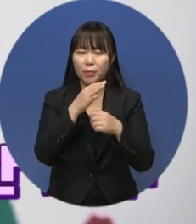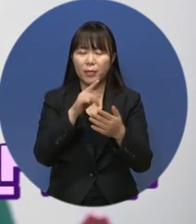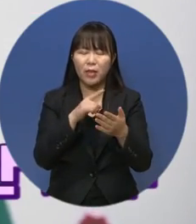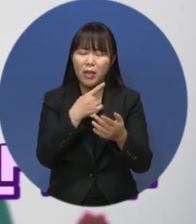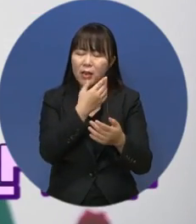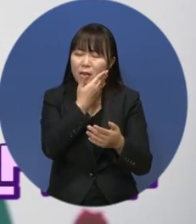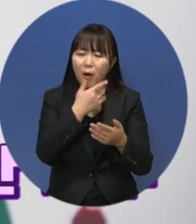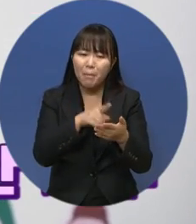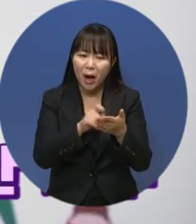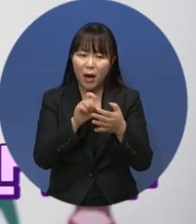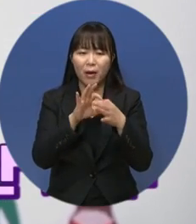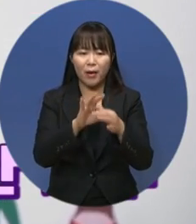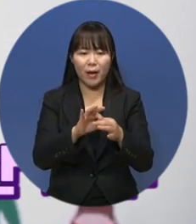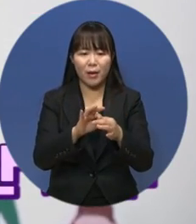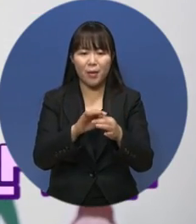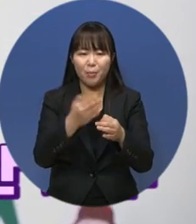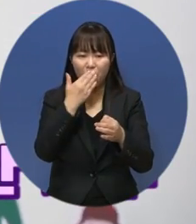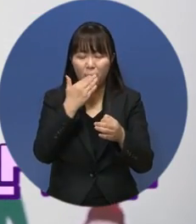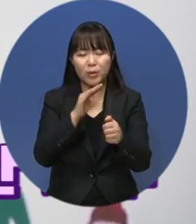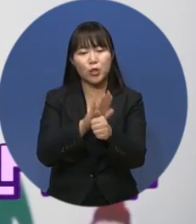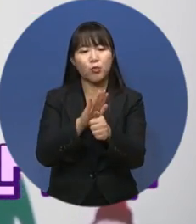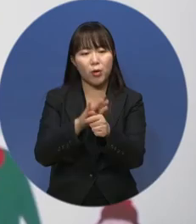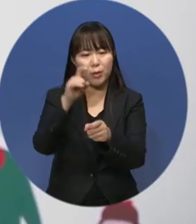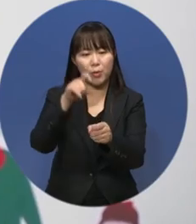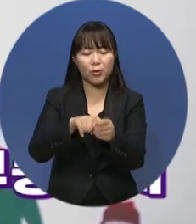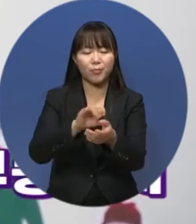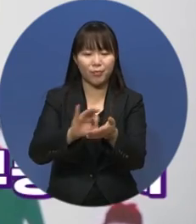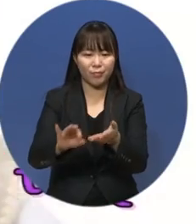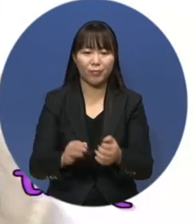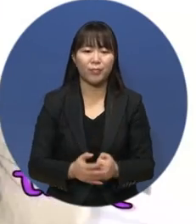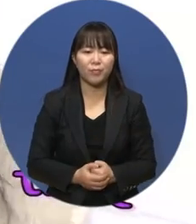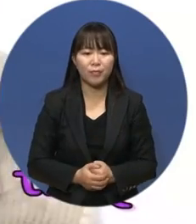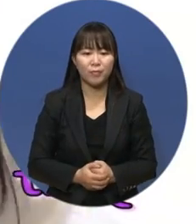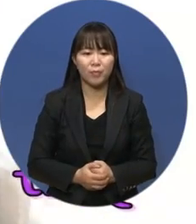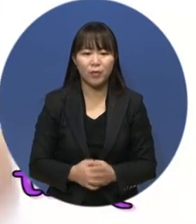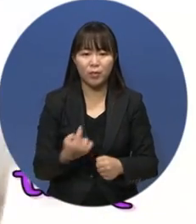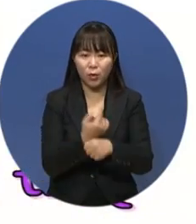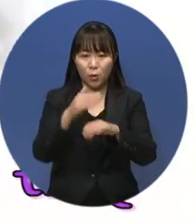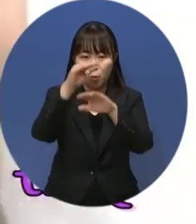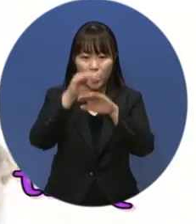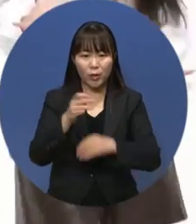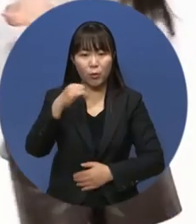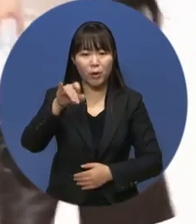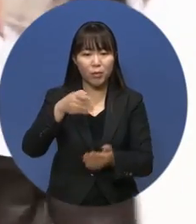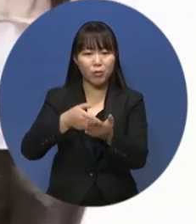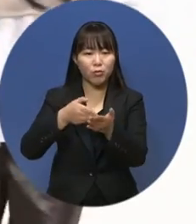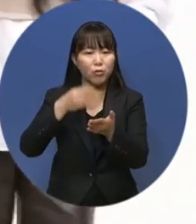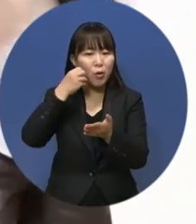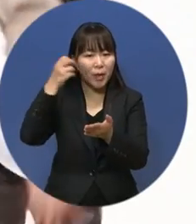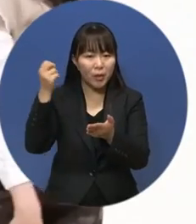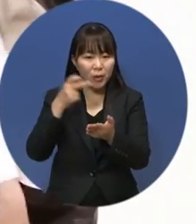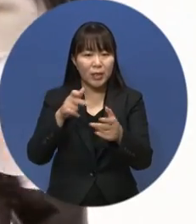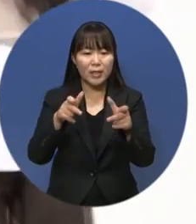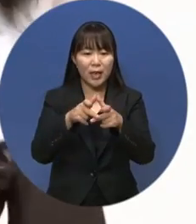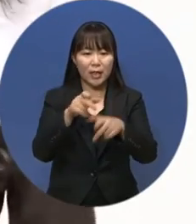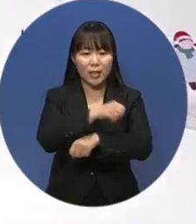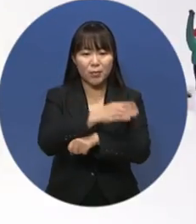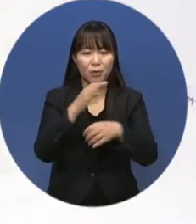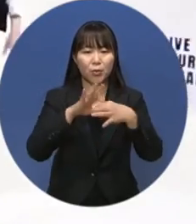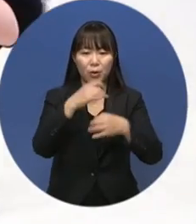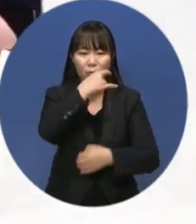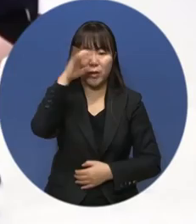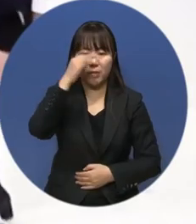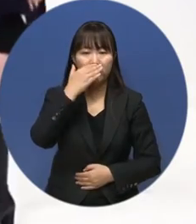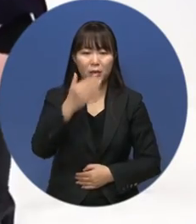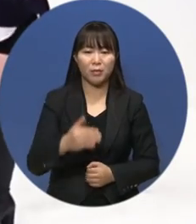을 위한 식량 등을 지원하는 데 사용할 계획입니다 이밖에 자세한 소식은 외피 어느 홈페이지와 장애인 신문에서